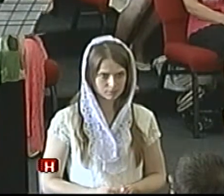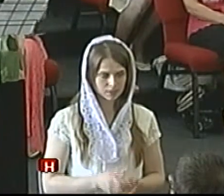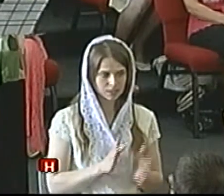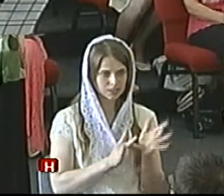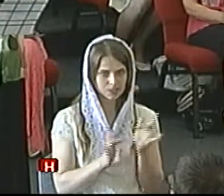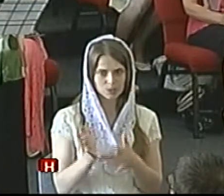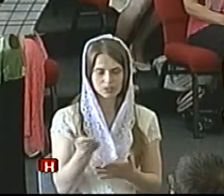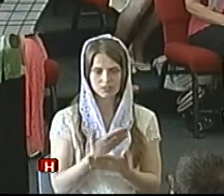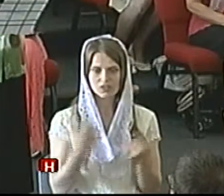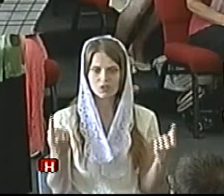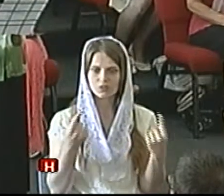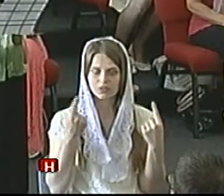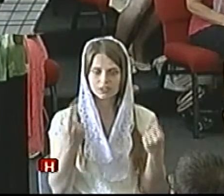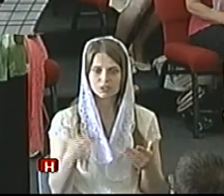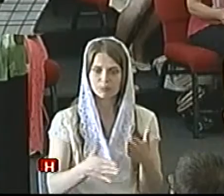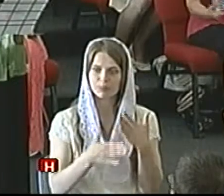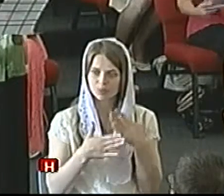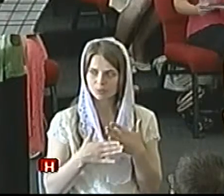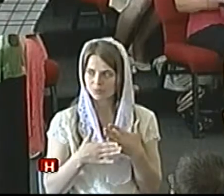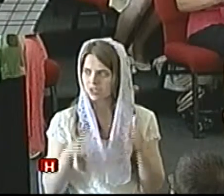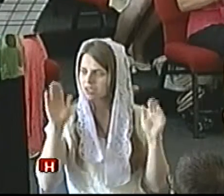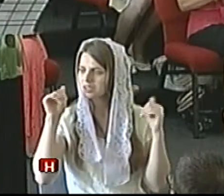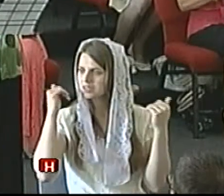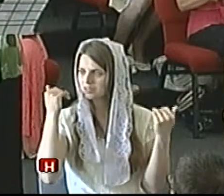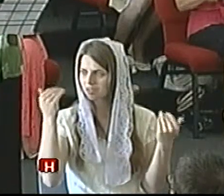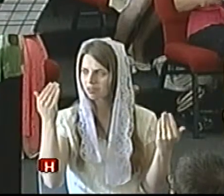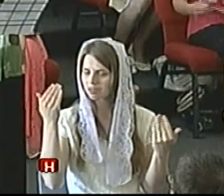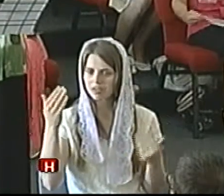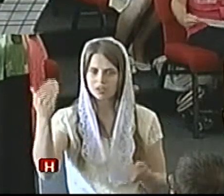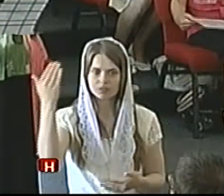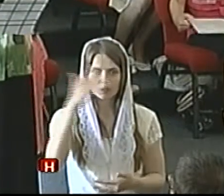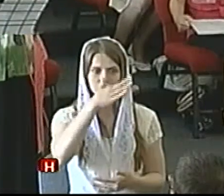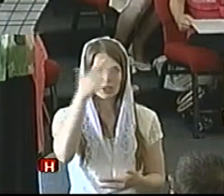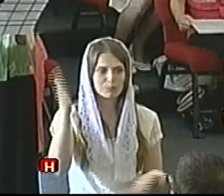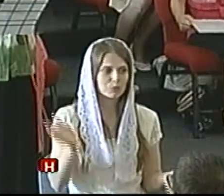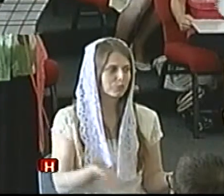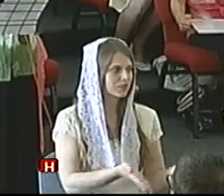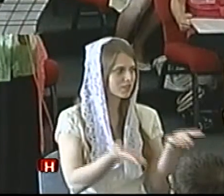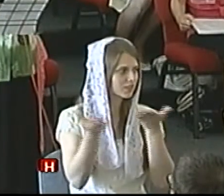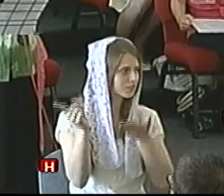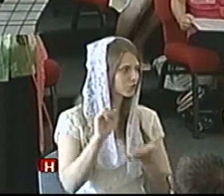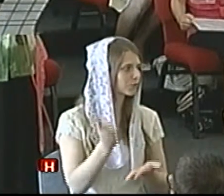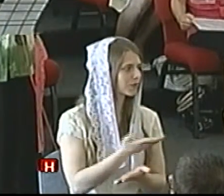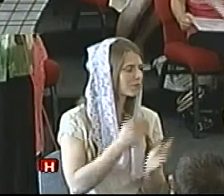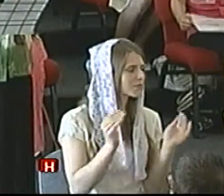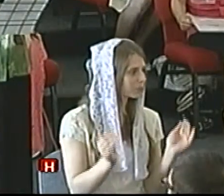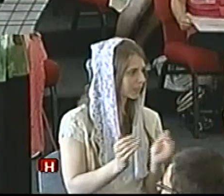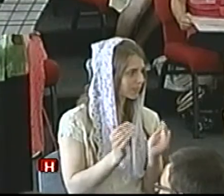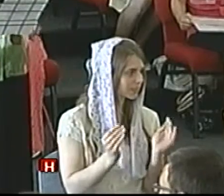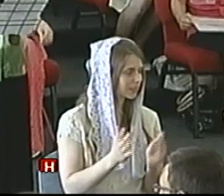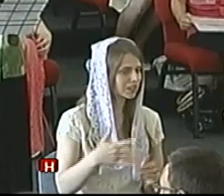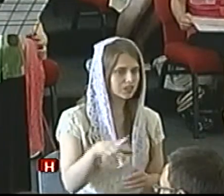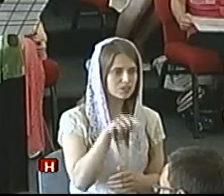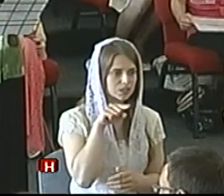Христос наша велич і поміч, і слава. Він в небо піднявся, щоб нам зберегти все